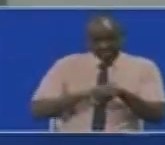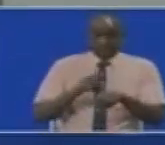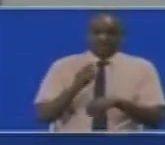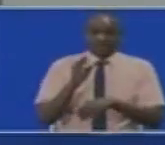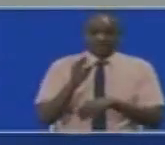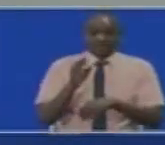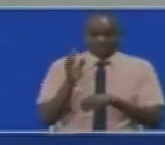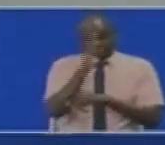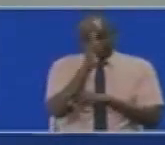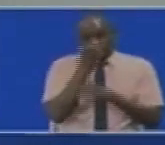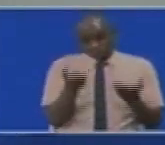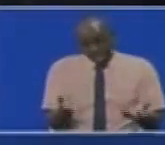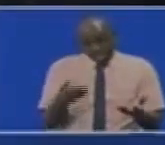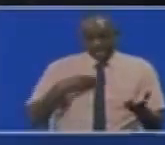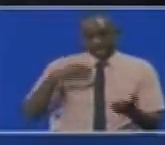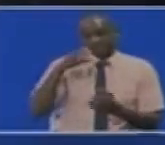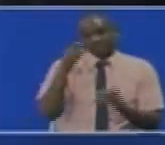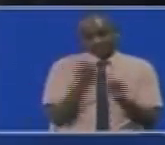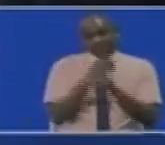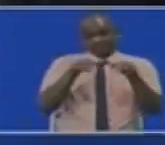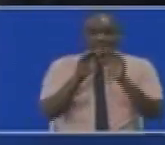katika huko maeneo ya Sarigoi.